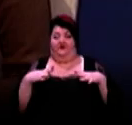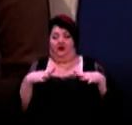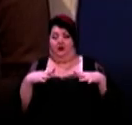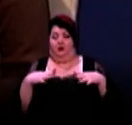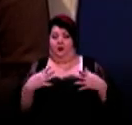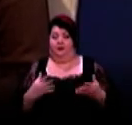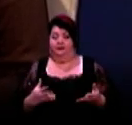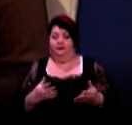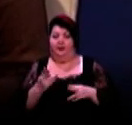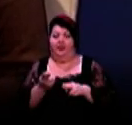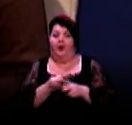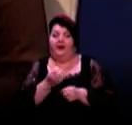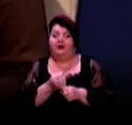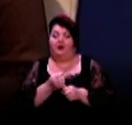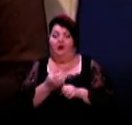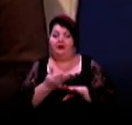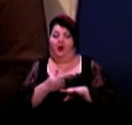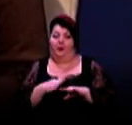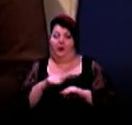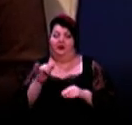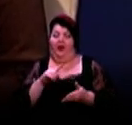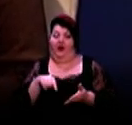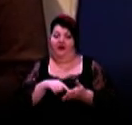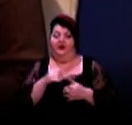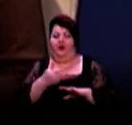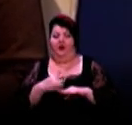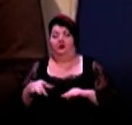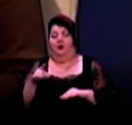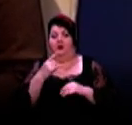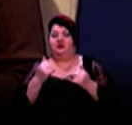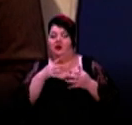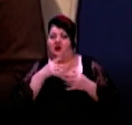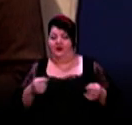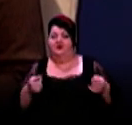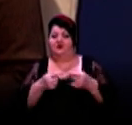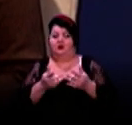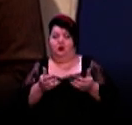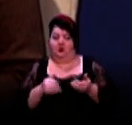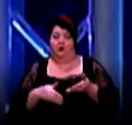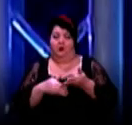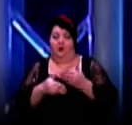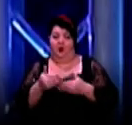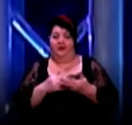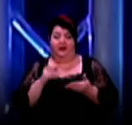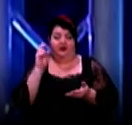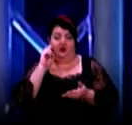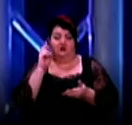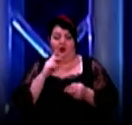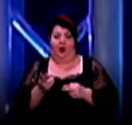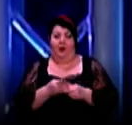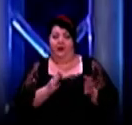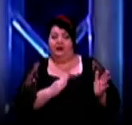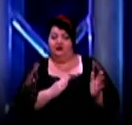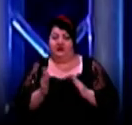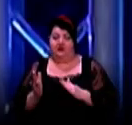вихідний. Безробітні у Полтаві, Полтавському районі зараз вчасно отримують допомогу від держави? Звичайно. Без затримок? Без затримок, згідно